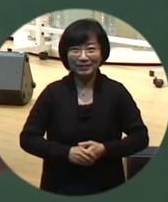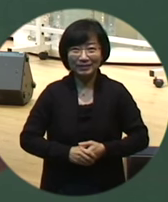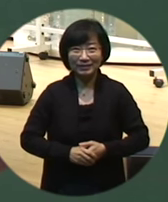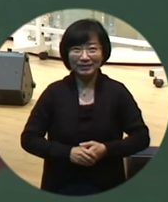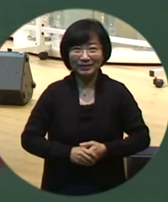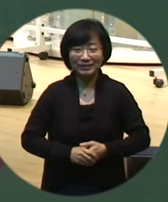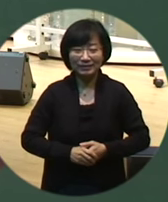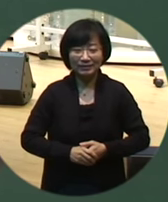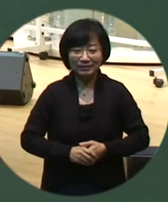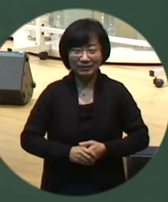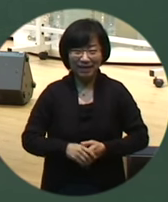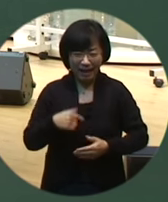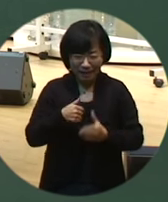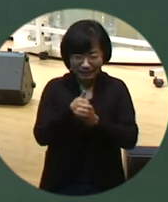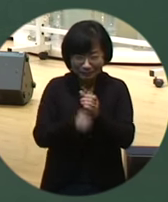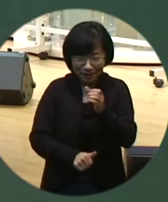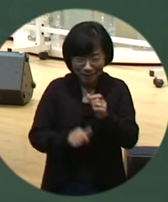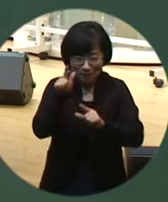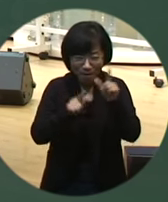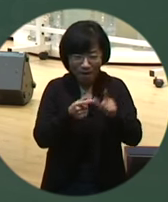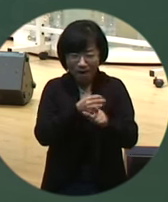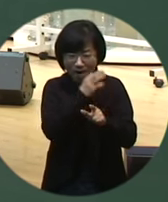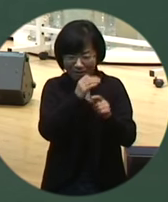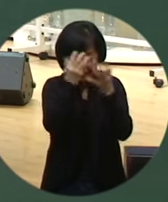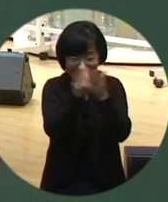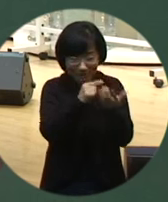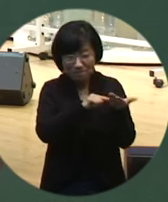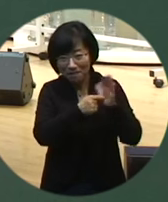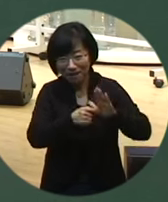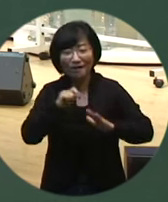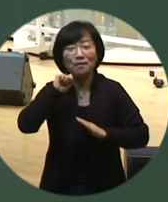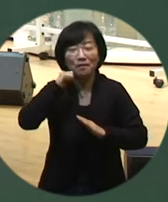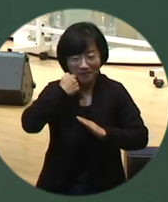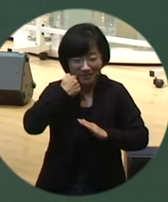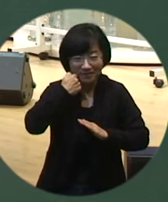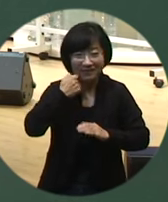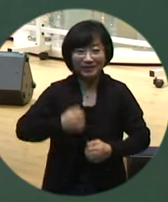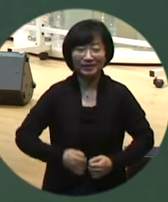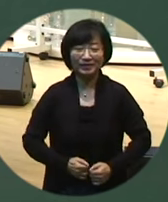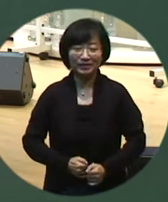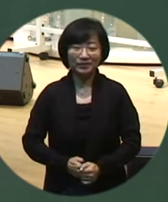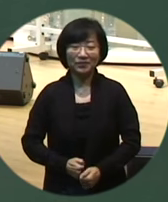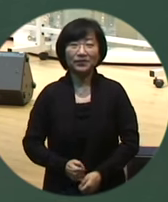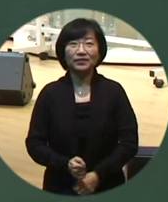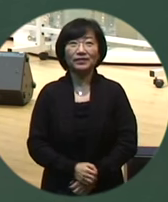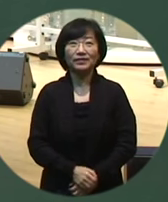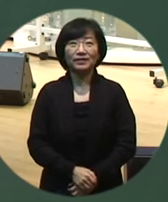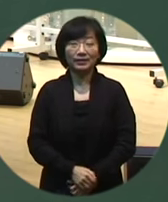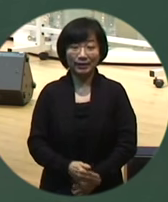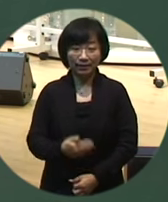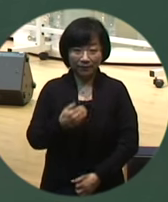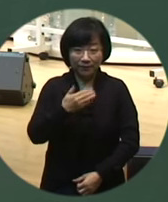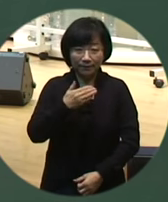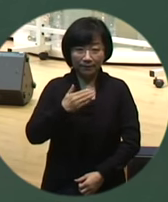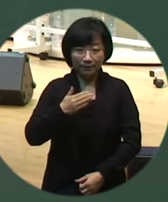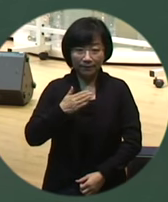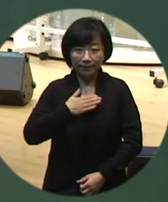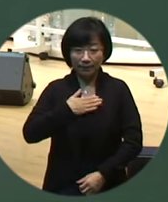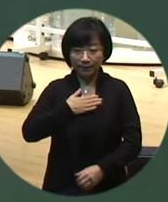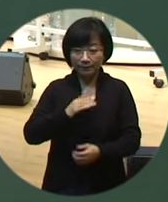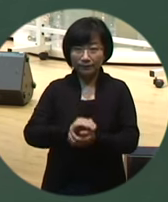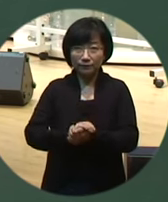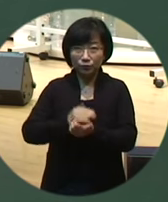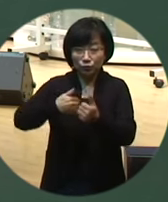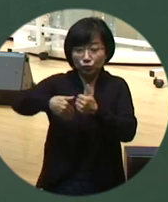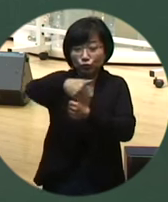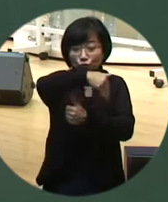해도 되고요. I don't think I need to refer to the failure in detail. 근데 내 주변에 있는 사람들이 제가 실패한 이유,